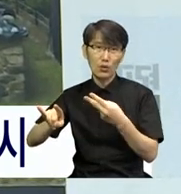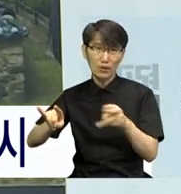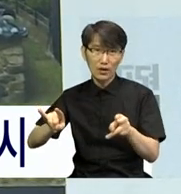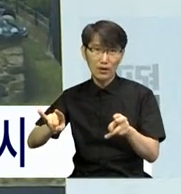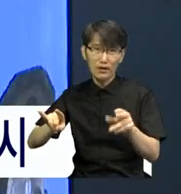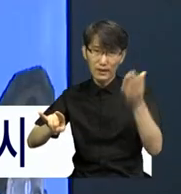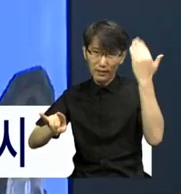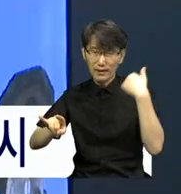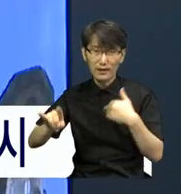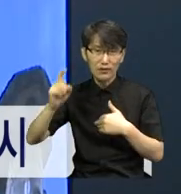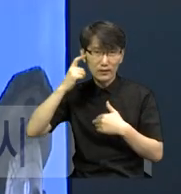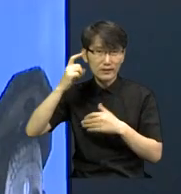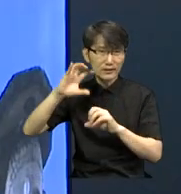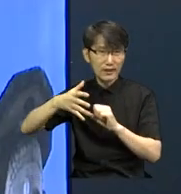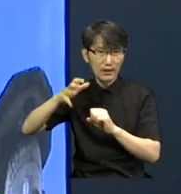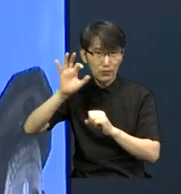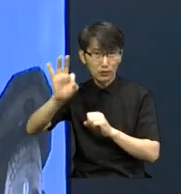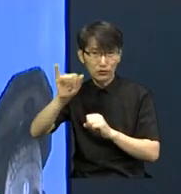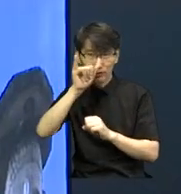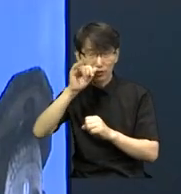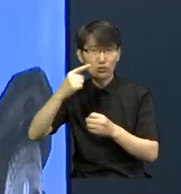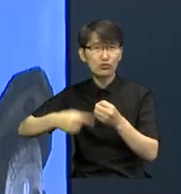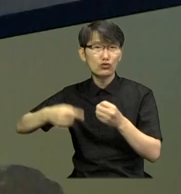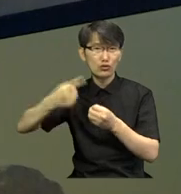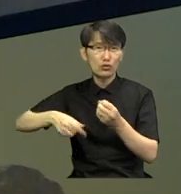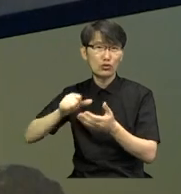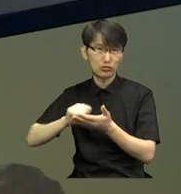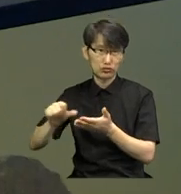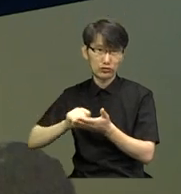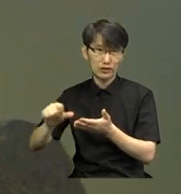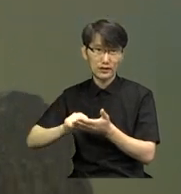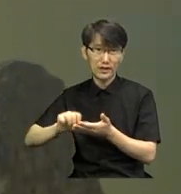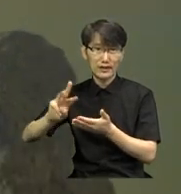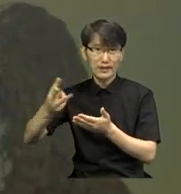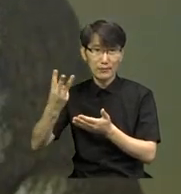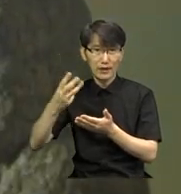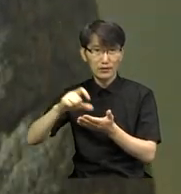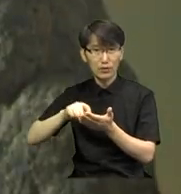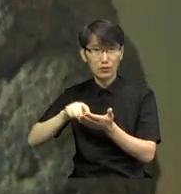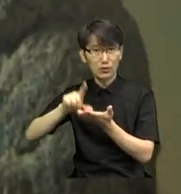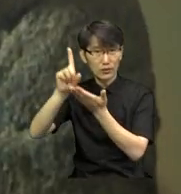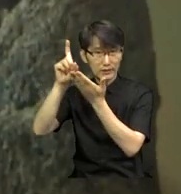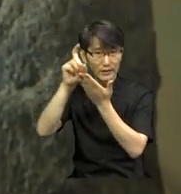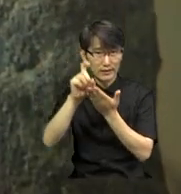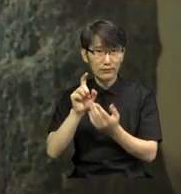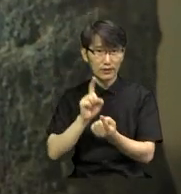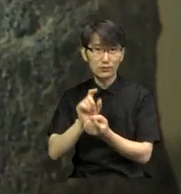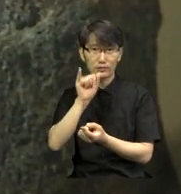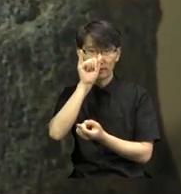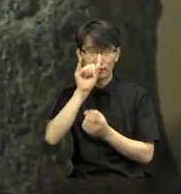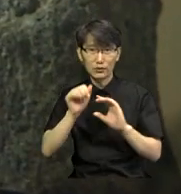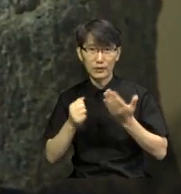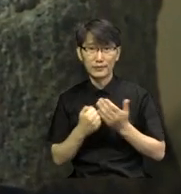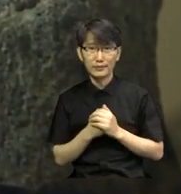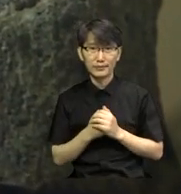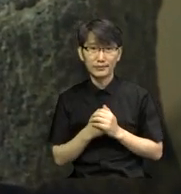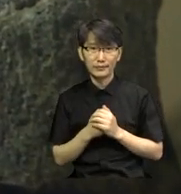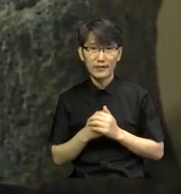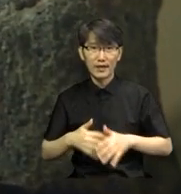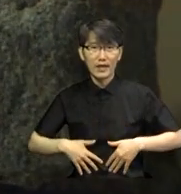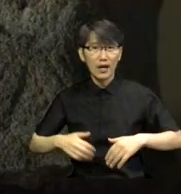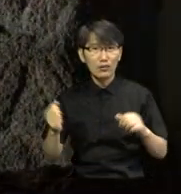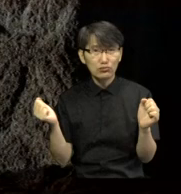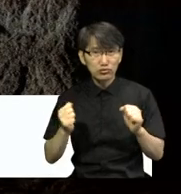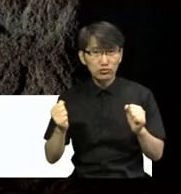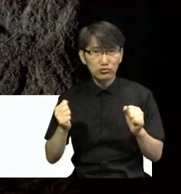정신세계를 엿볼 수 있는 불교 유물 등을 3 100여점의 사진으로 만날 수 있습니다 남극의